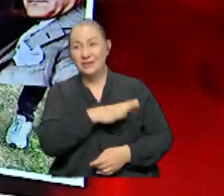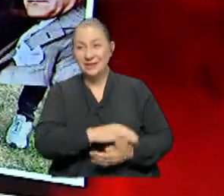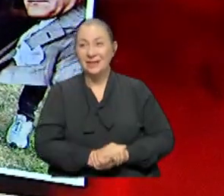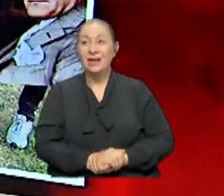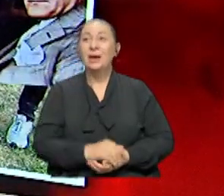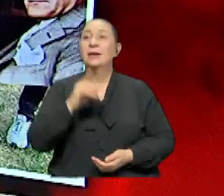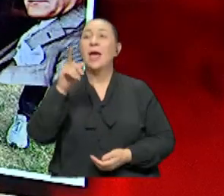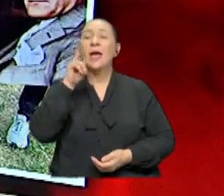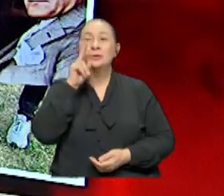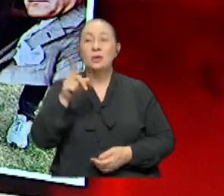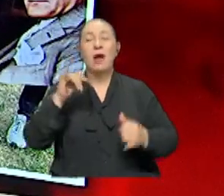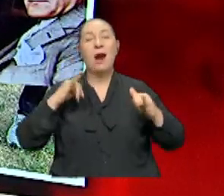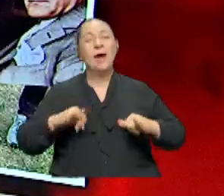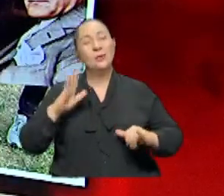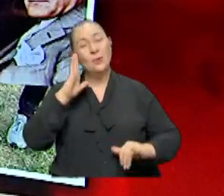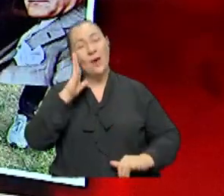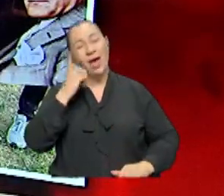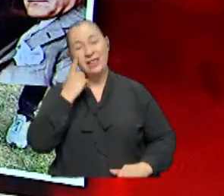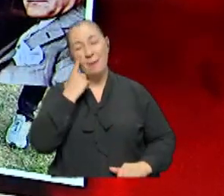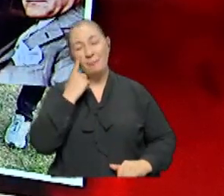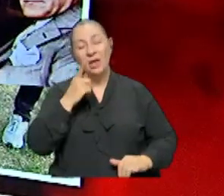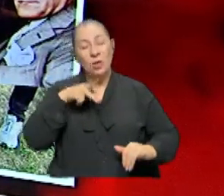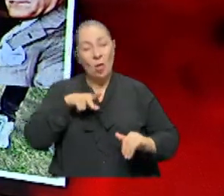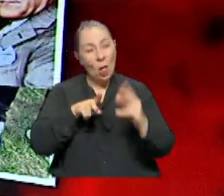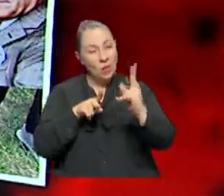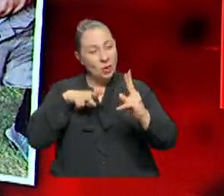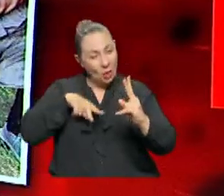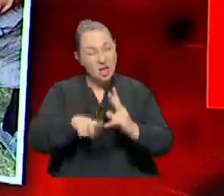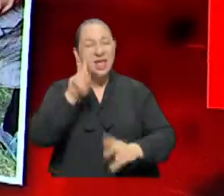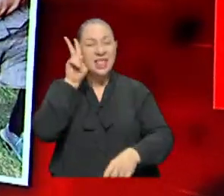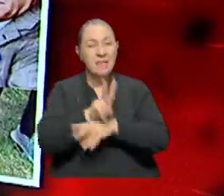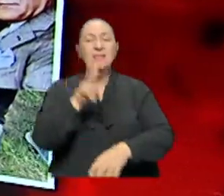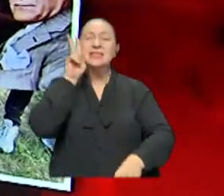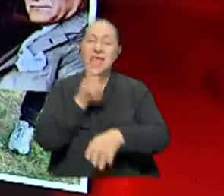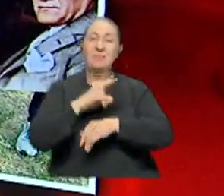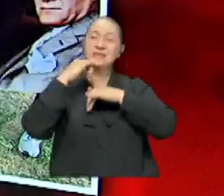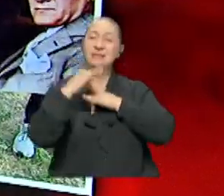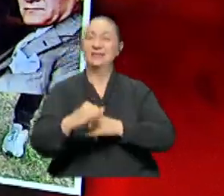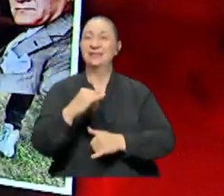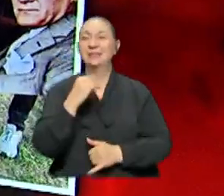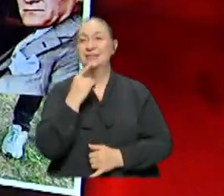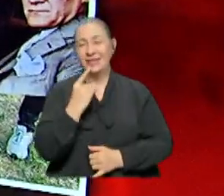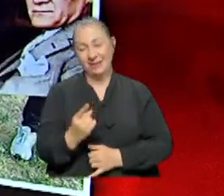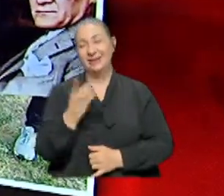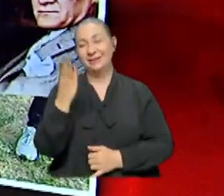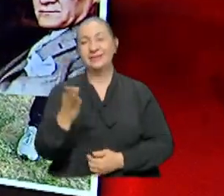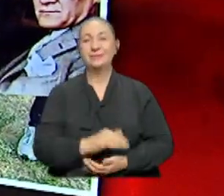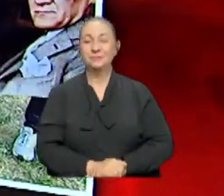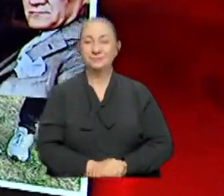gönderme yaptı gençler. Rahat uyu atam, yolun yolumuz, andın andımızdır